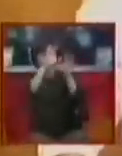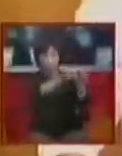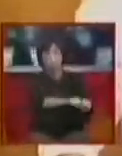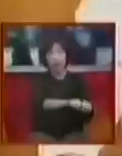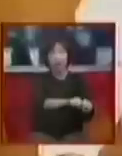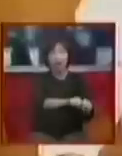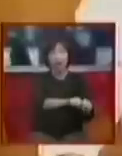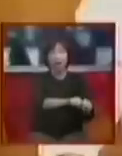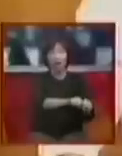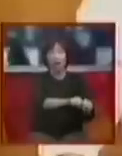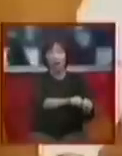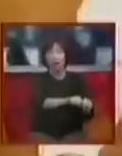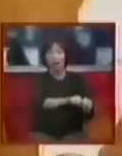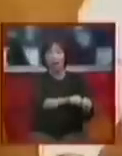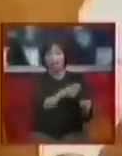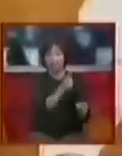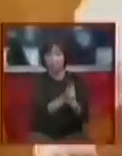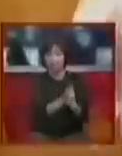sumabat sa kanila.